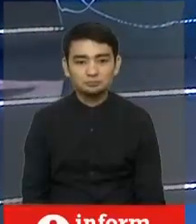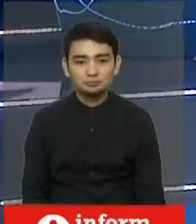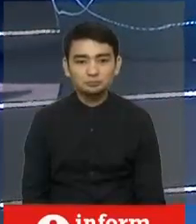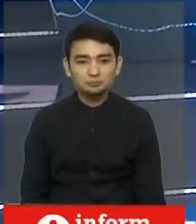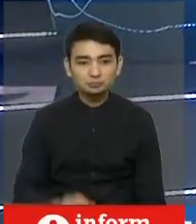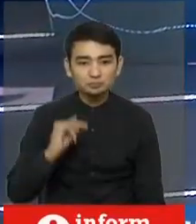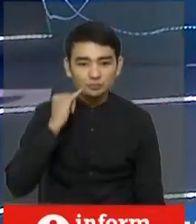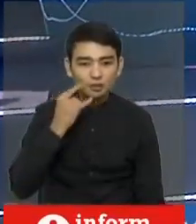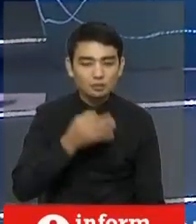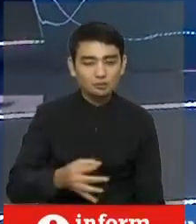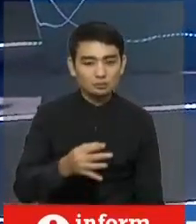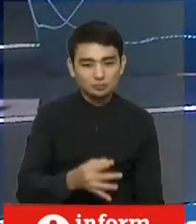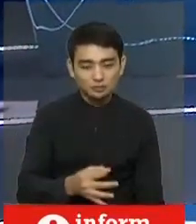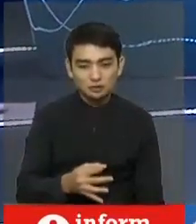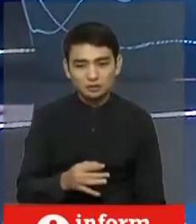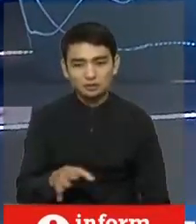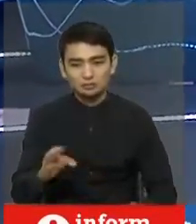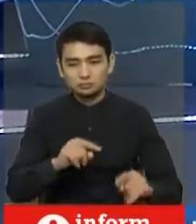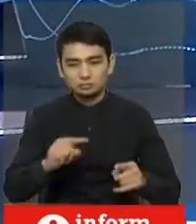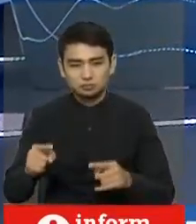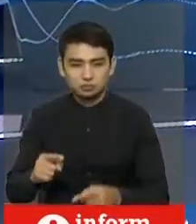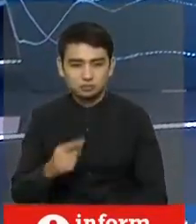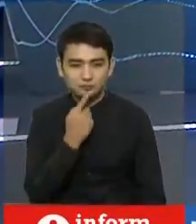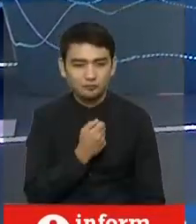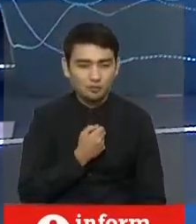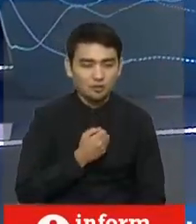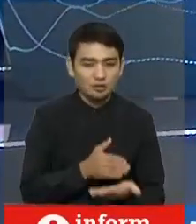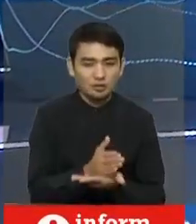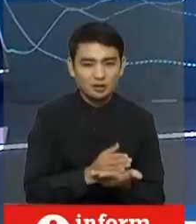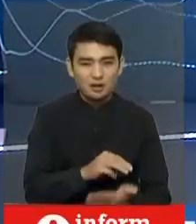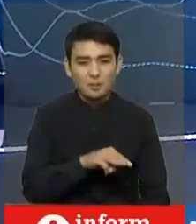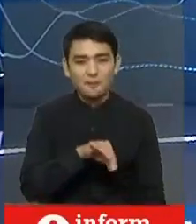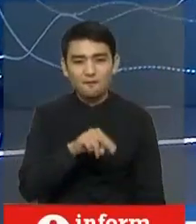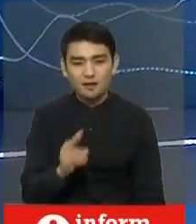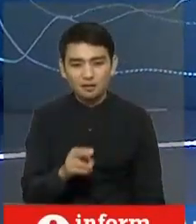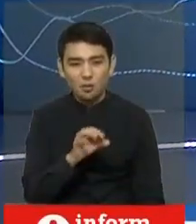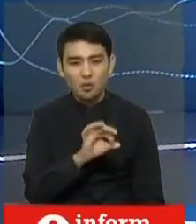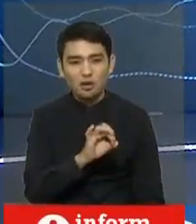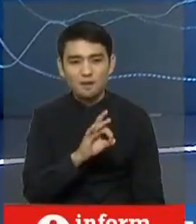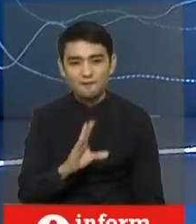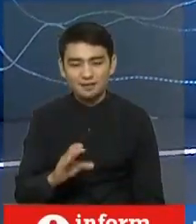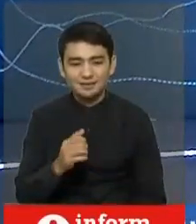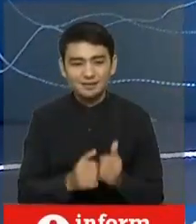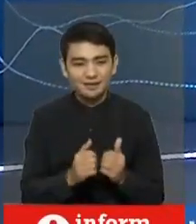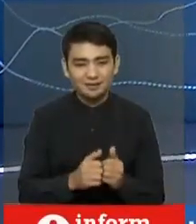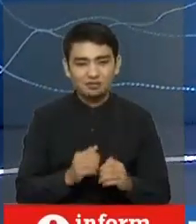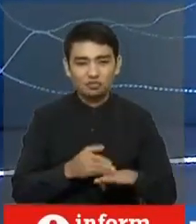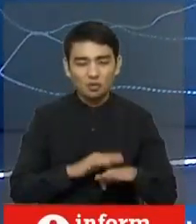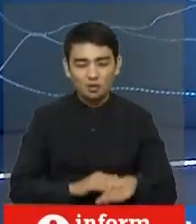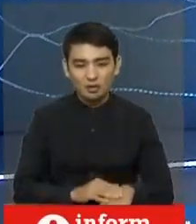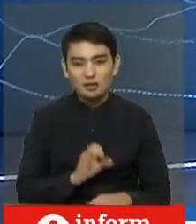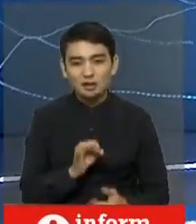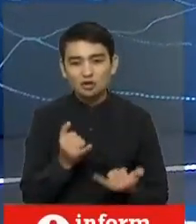В Павлодарской области массово госпитализировали курсантов учебного центра МВД с диагнозом ОРВИ средней степени тяжести. Сейчас